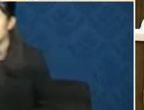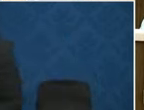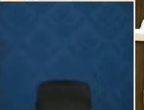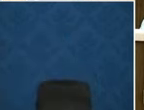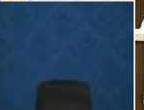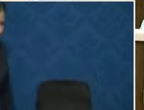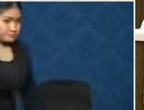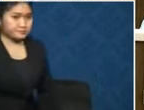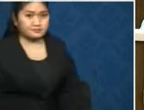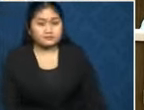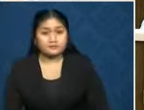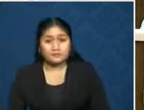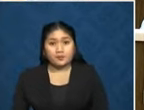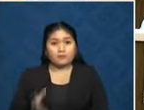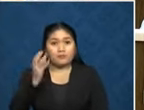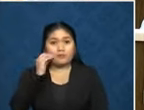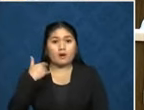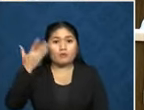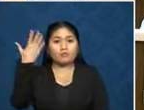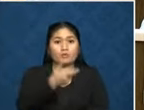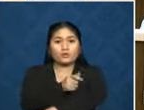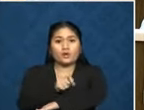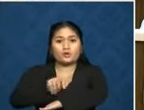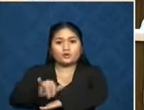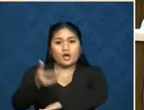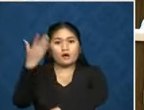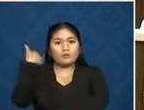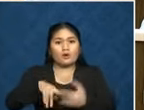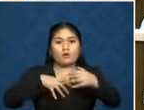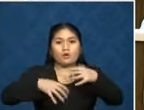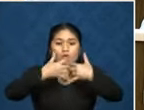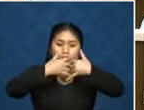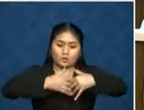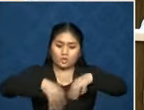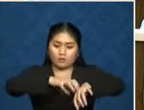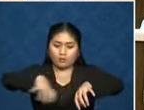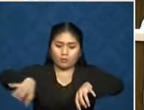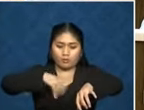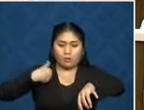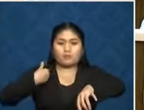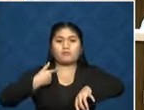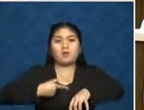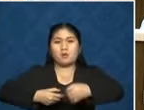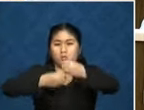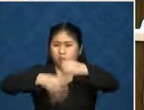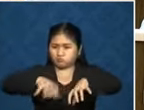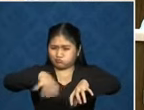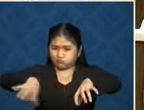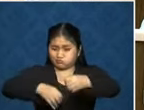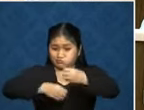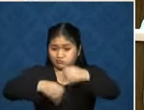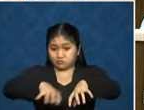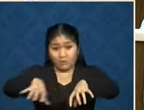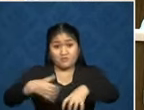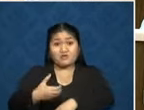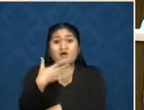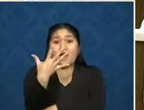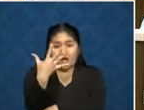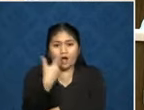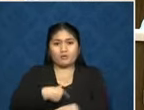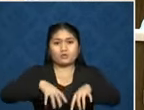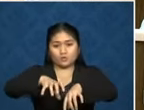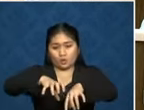าหกรรมตั้งอยู่เป็นจำนวนมากมีนิคมอุตสาหกรรมสวนอุตสาหกรรมมากถึง5แห่งมีสถ